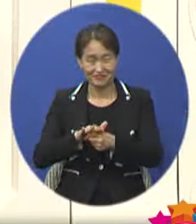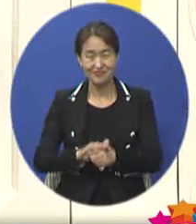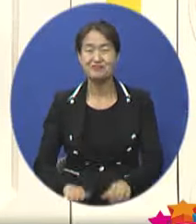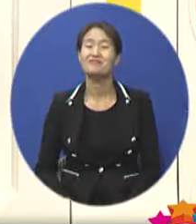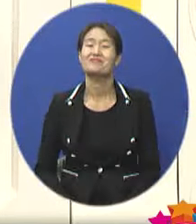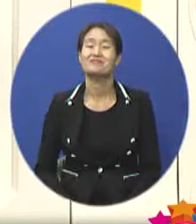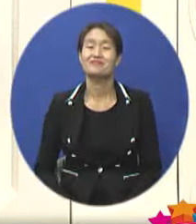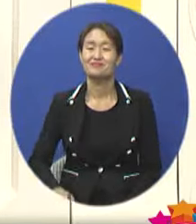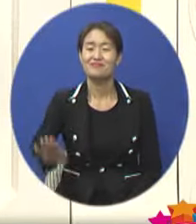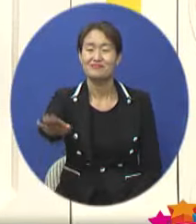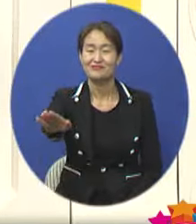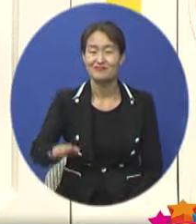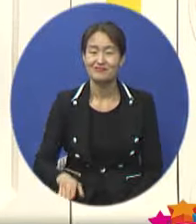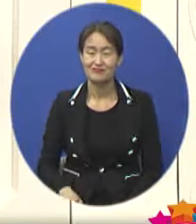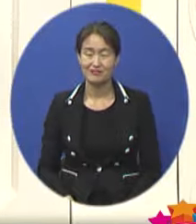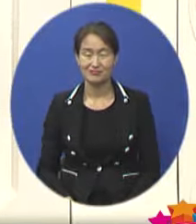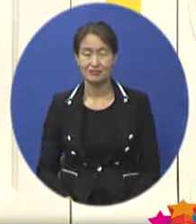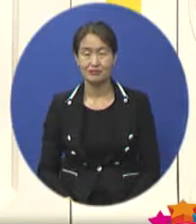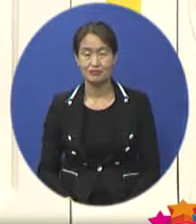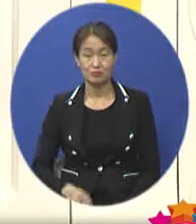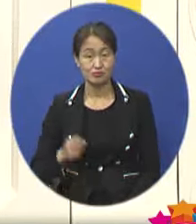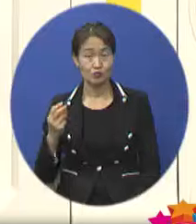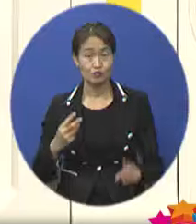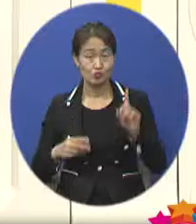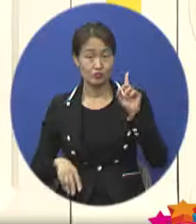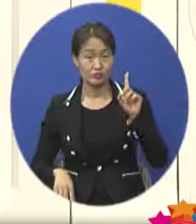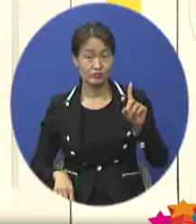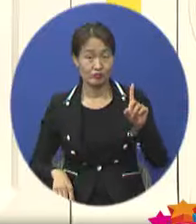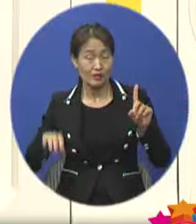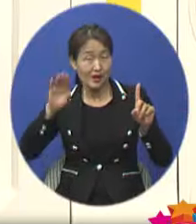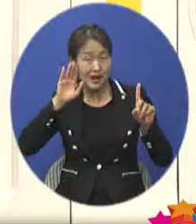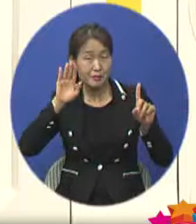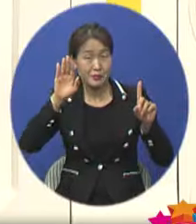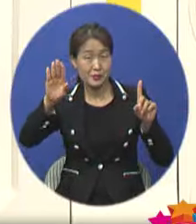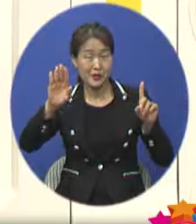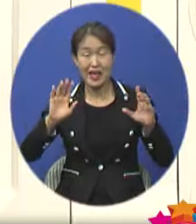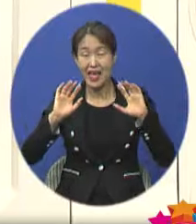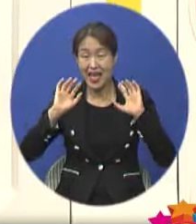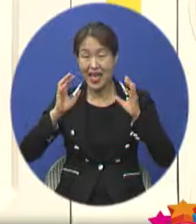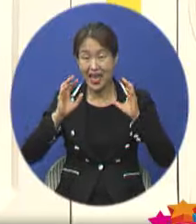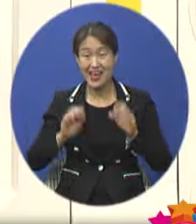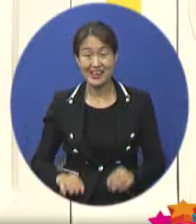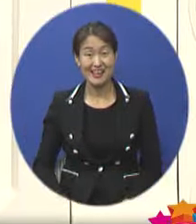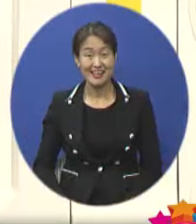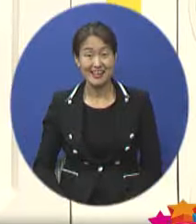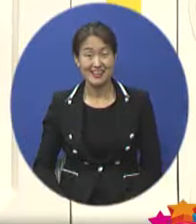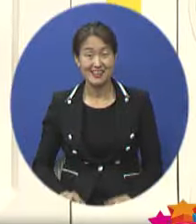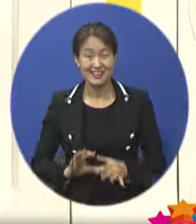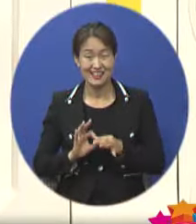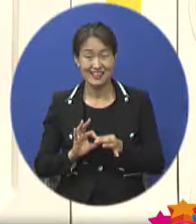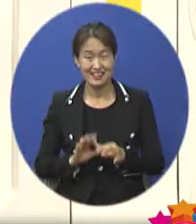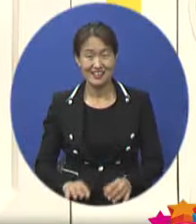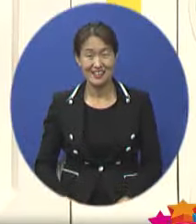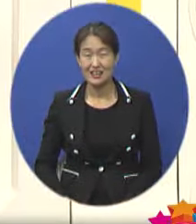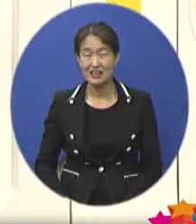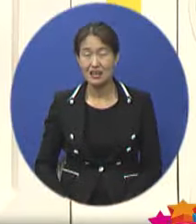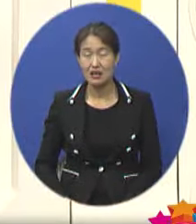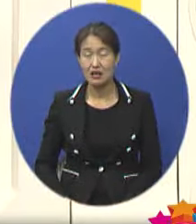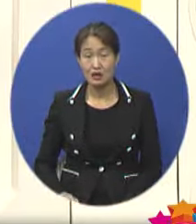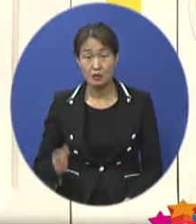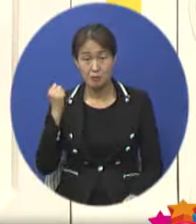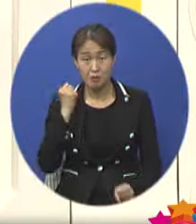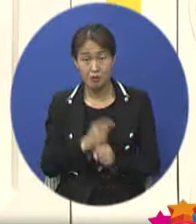그리고 엄미라님 네. 또 한 가지 그 앞으로 네. 태어날 손주한테 네. 한마디를 해야 되겠네. 이름이 하랑이에요.